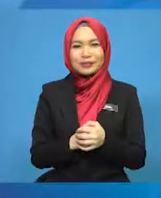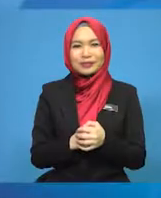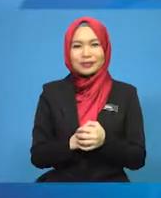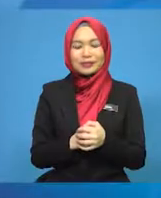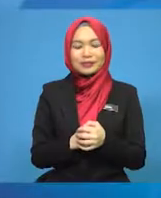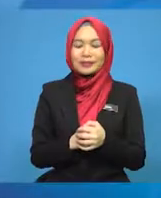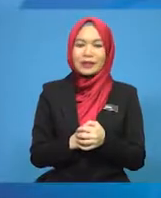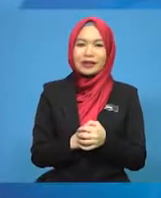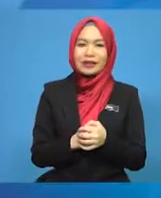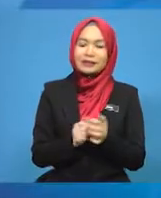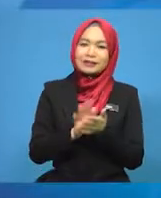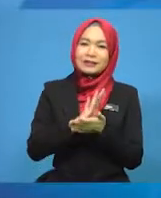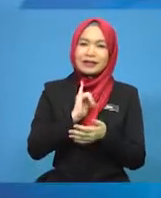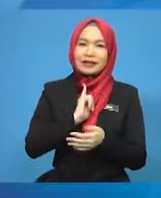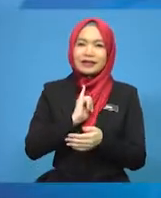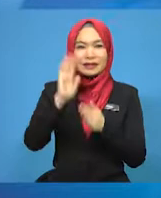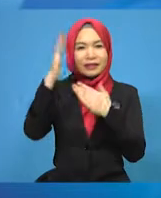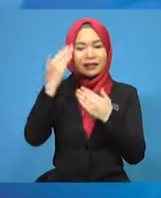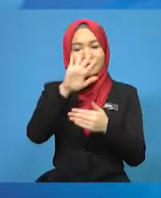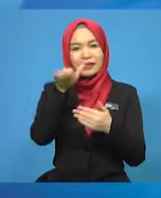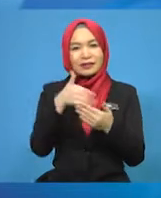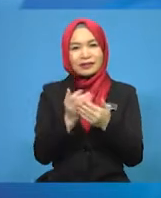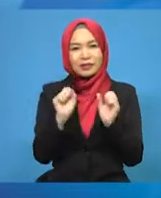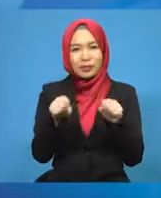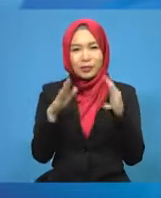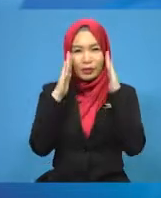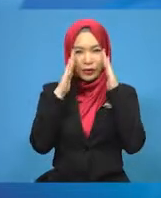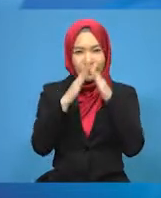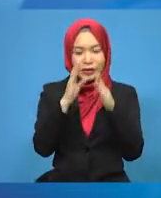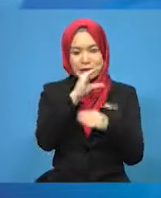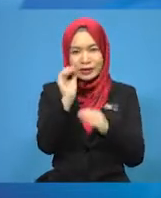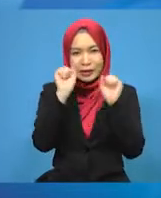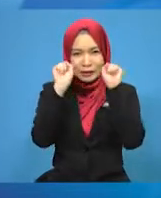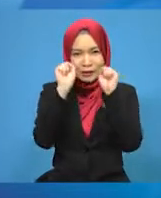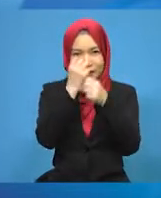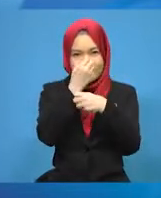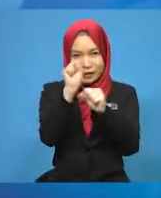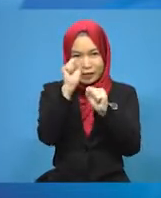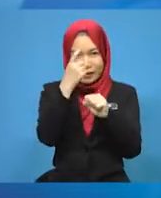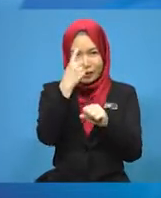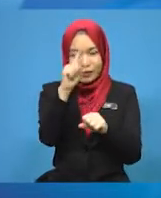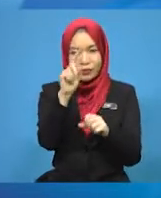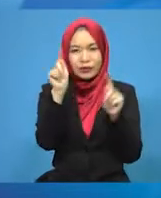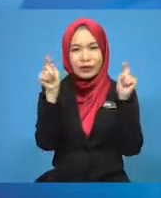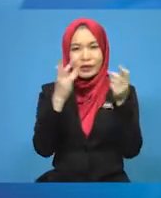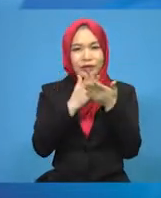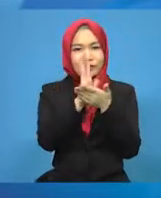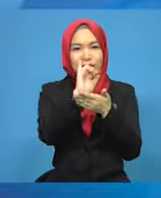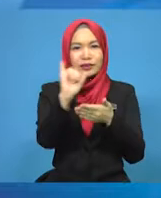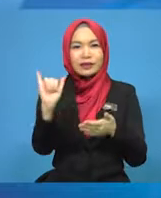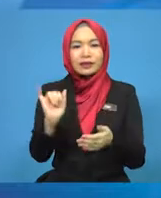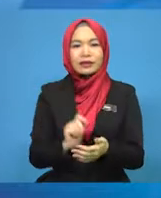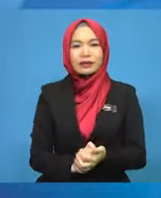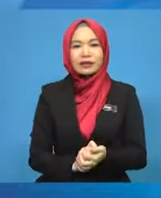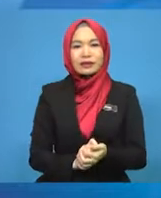Alright, jadi saya harap semua akan lebih fokus dan bersedia untuk subtopik yang seterusnya. Kerana subtopik ini bagi